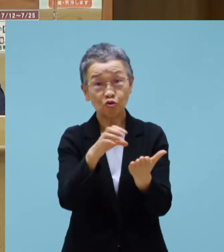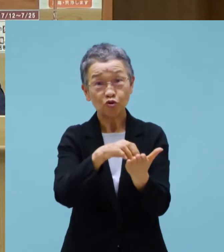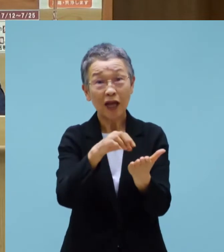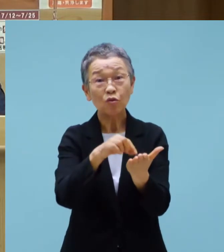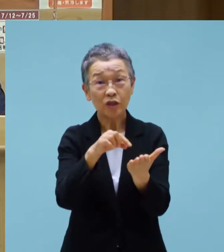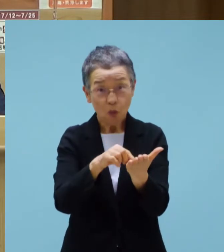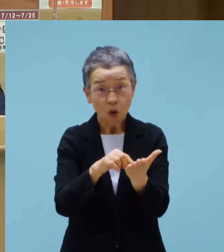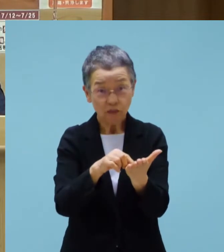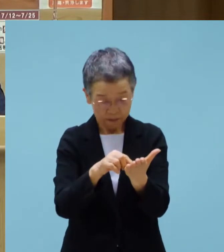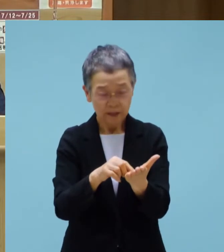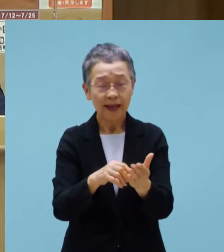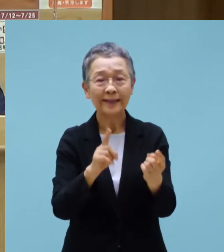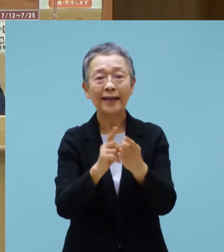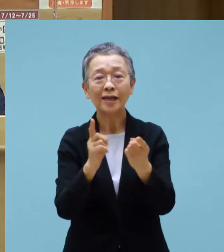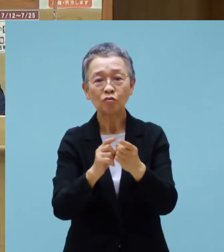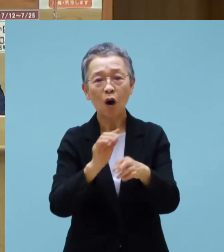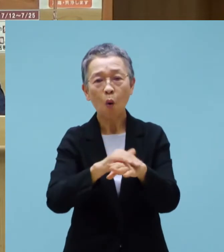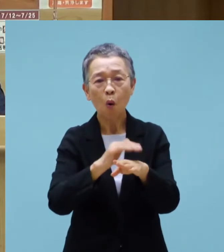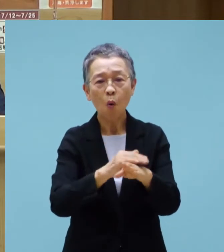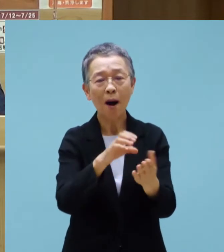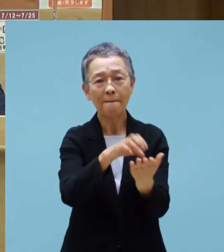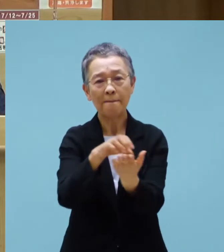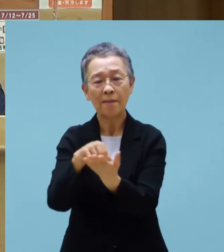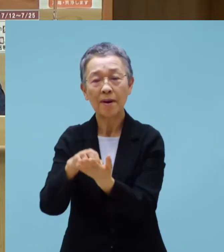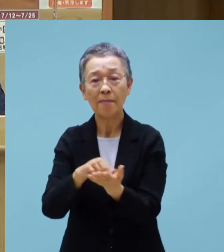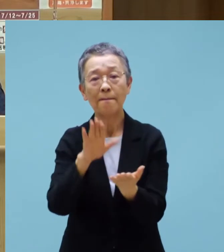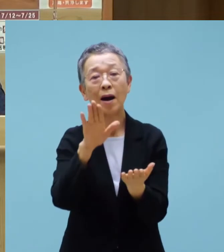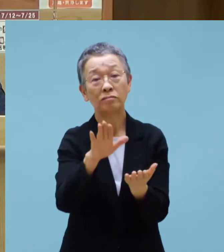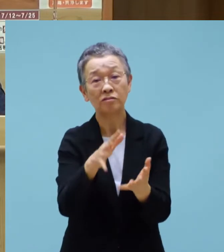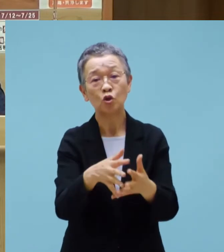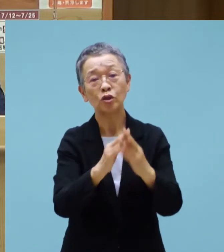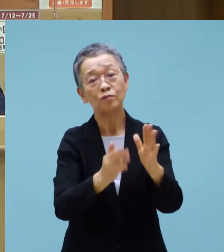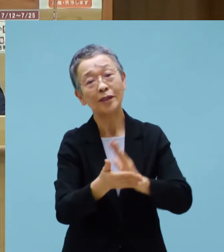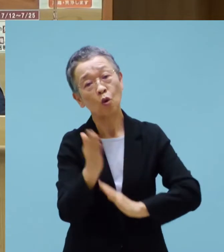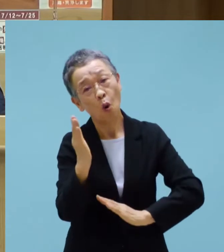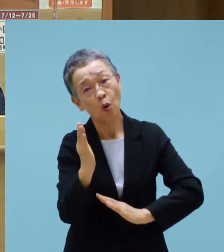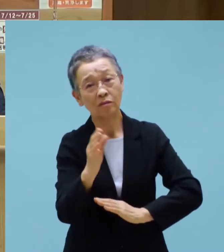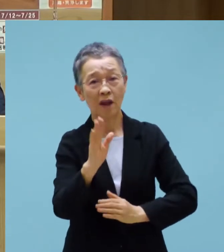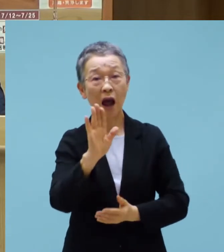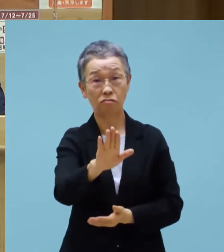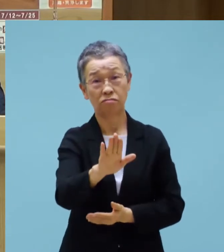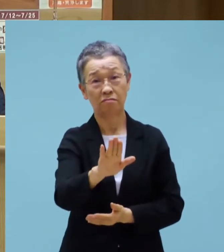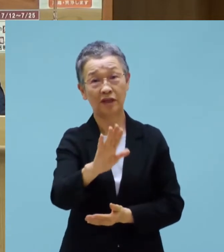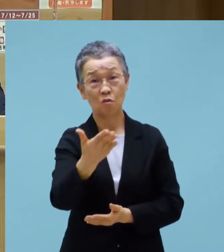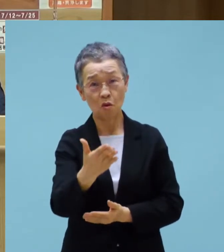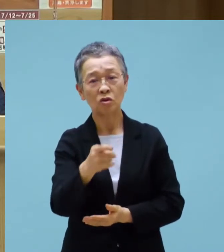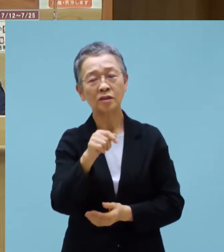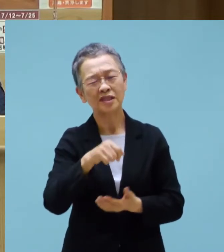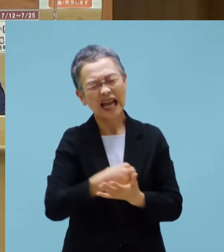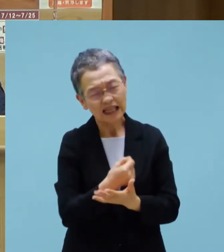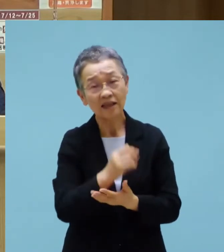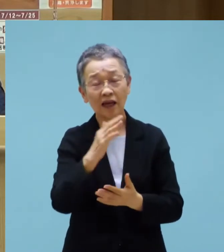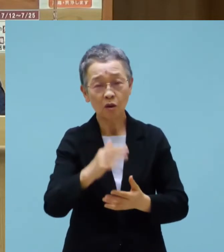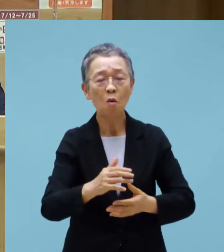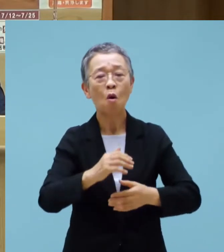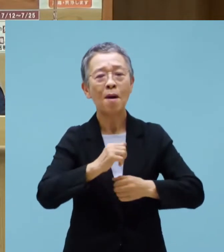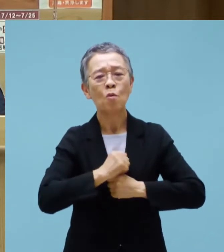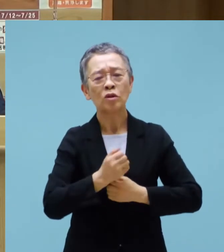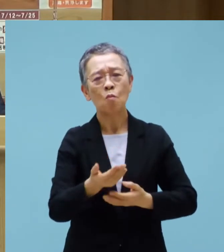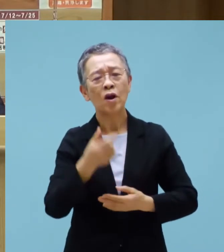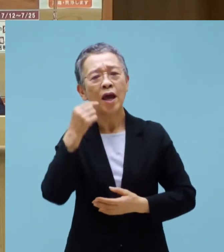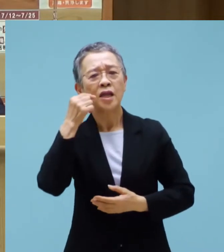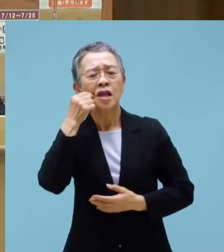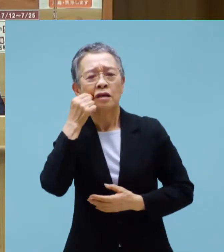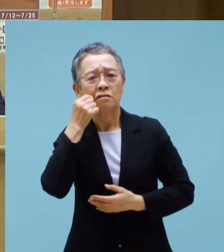取り組んでいる中で、まあ、残念ながらそこがあの守っていただけないという状況なども、まあ、一部報道